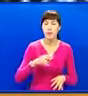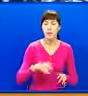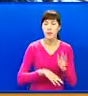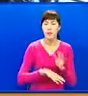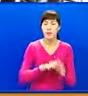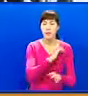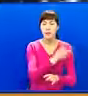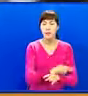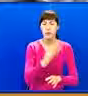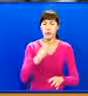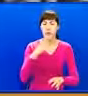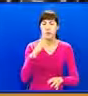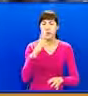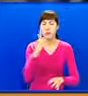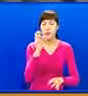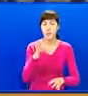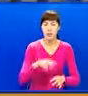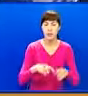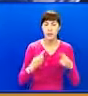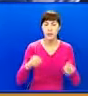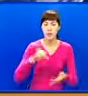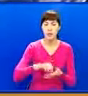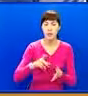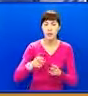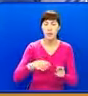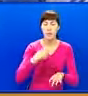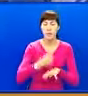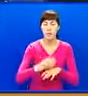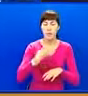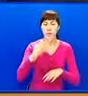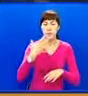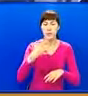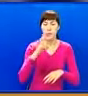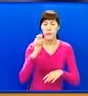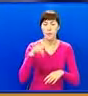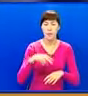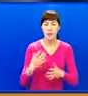мықты қатысушы 42 ұпай алса, жарыстан тыс қатысқан басқарма басшысы 45 ұпай алды.